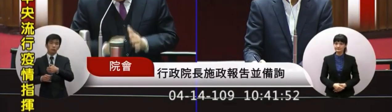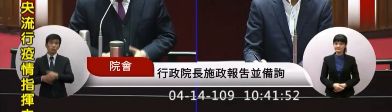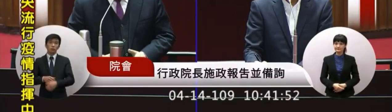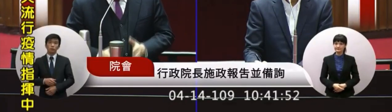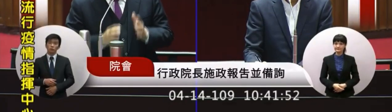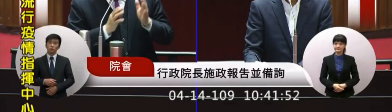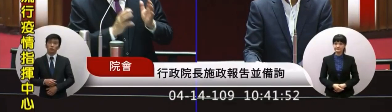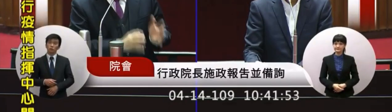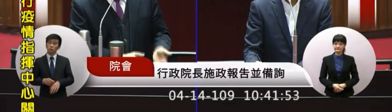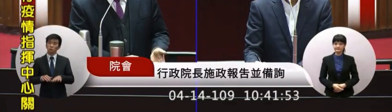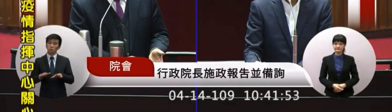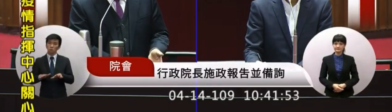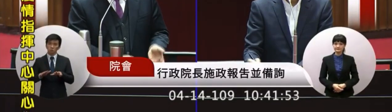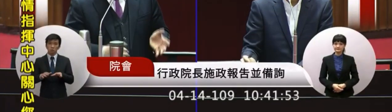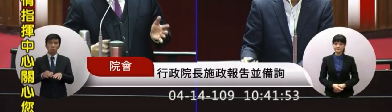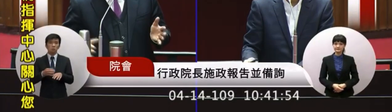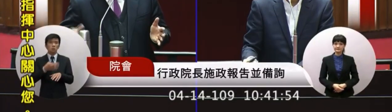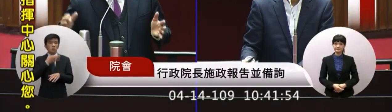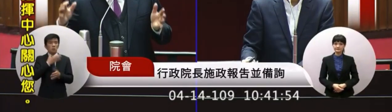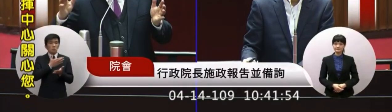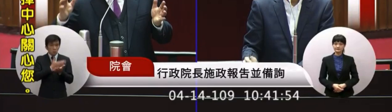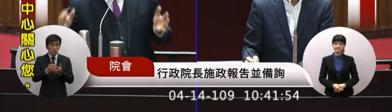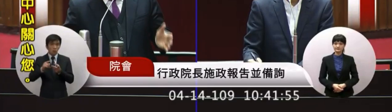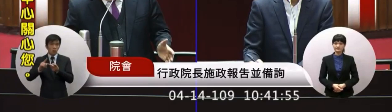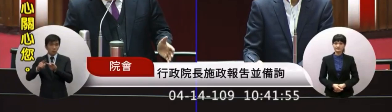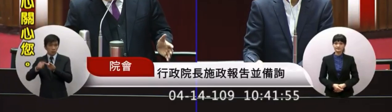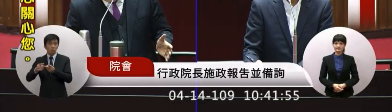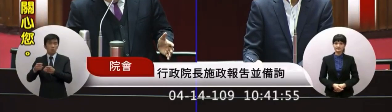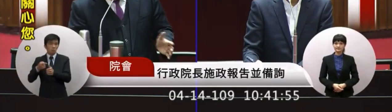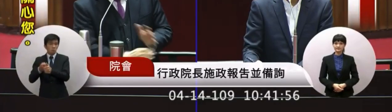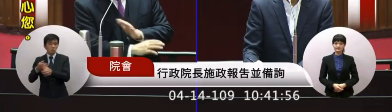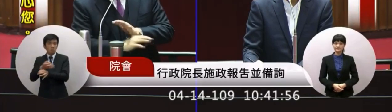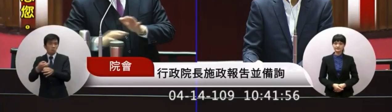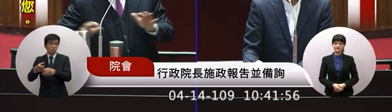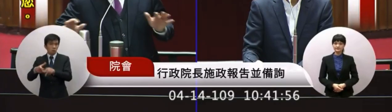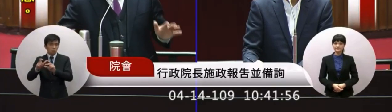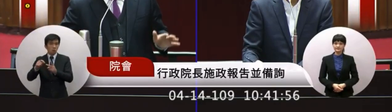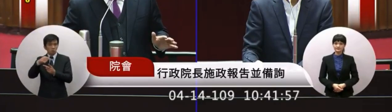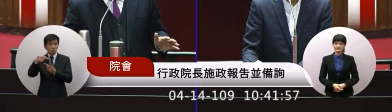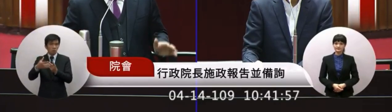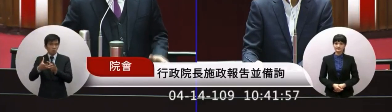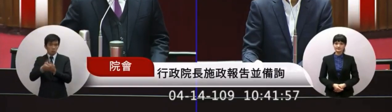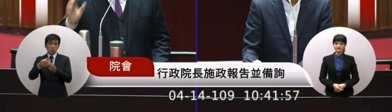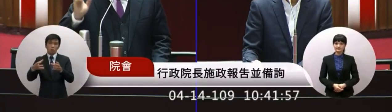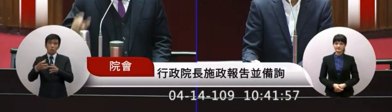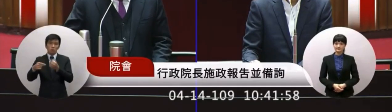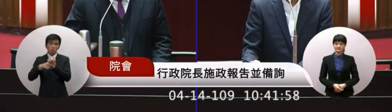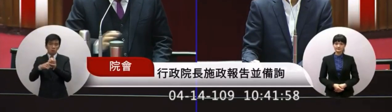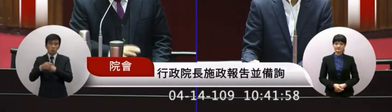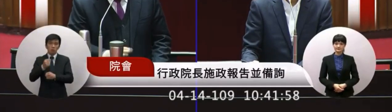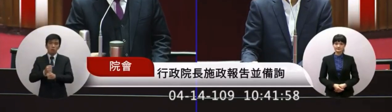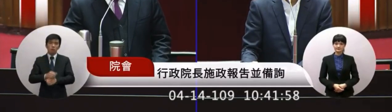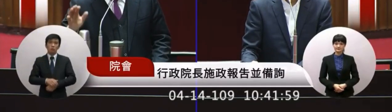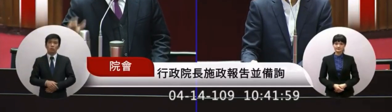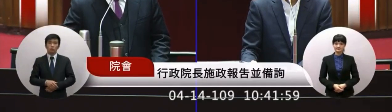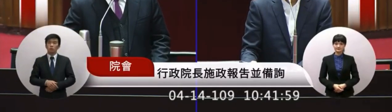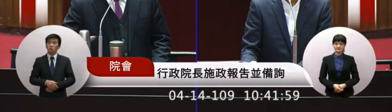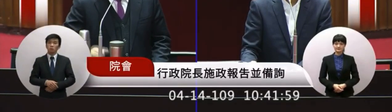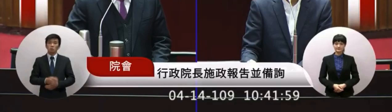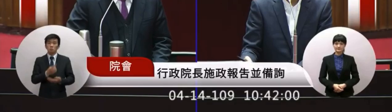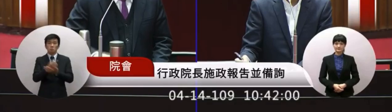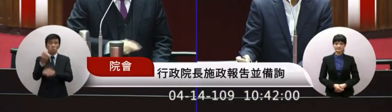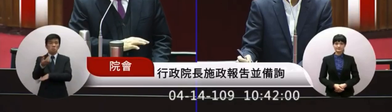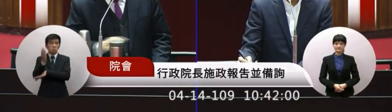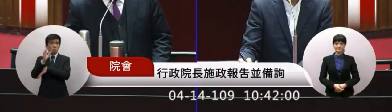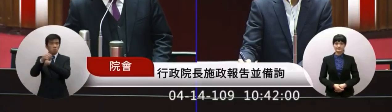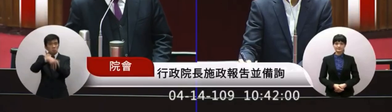关纾困跟振兴，其实这整个都是一起做的啦。那各部会业管